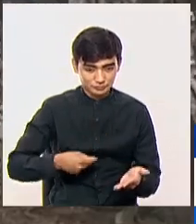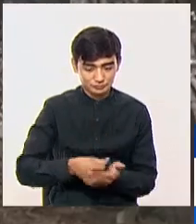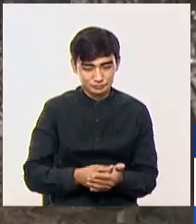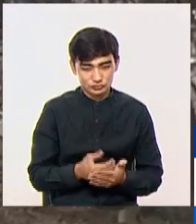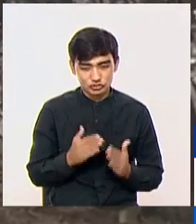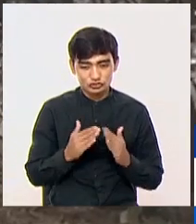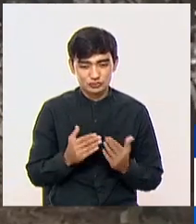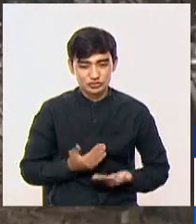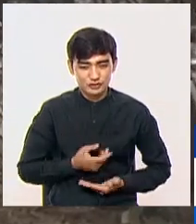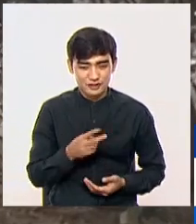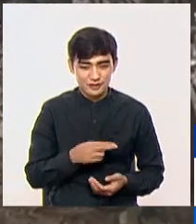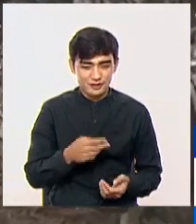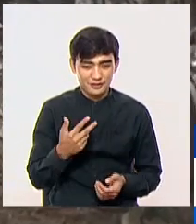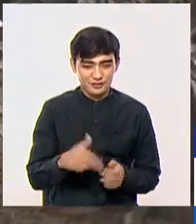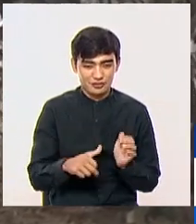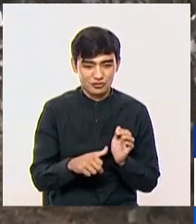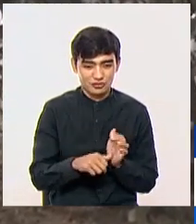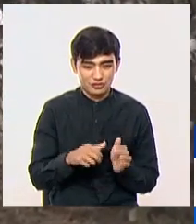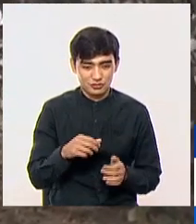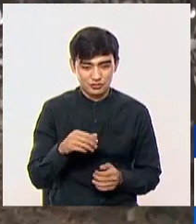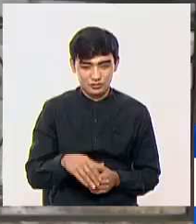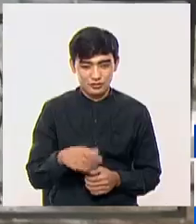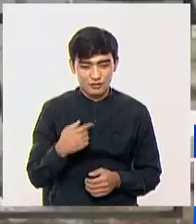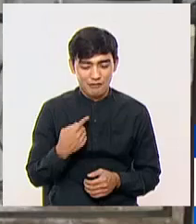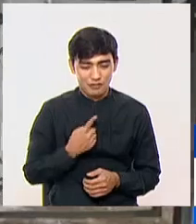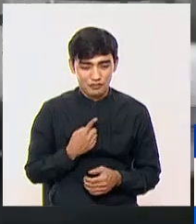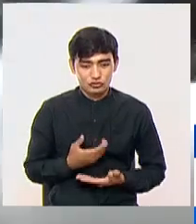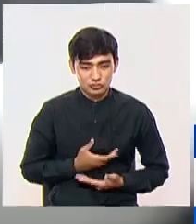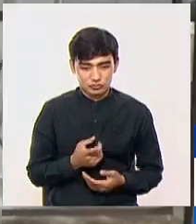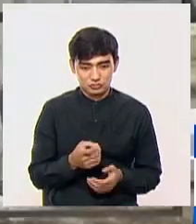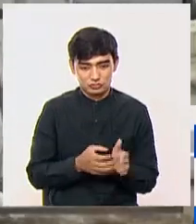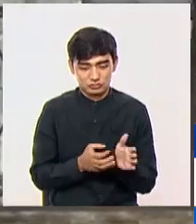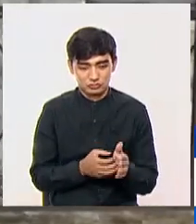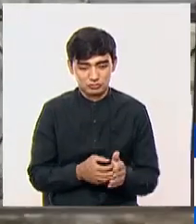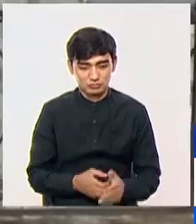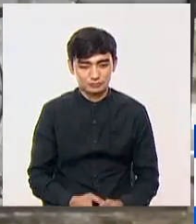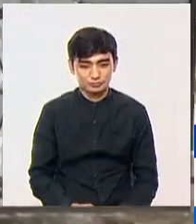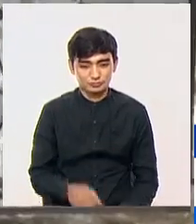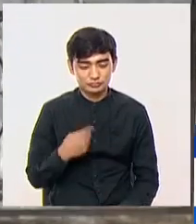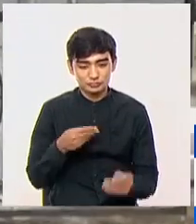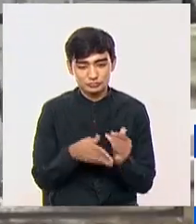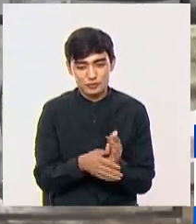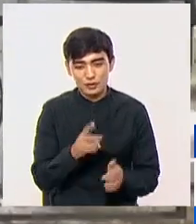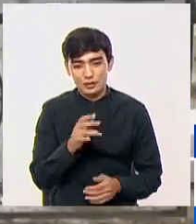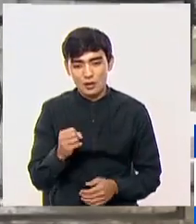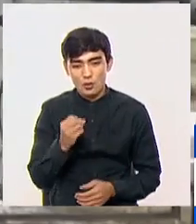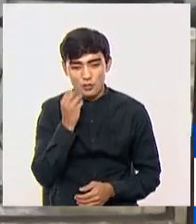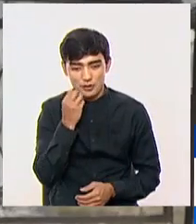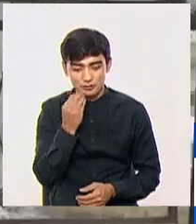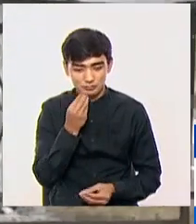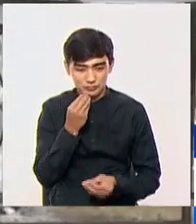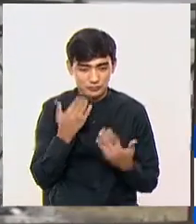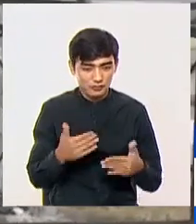проживание. 36 600, на что это хватит, если ты здесь живешь один? Обычно это приходится только тратить на обед. Вот